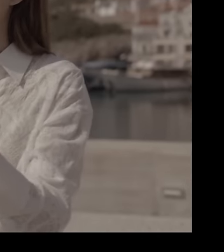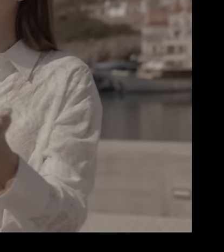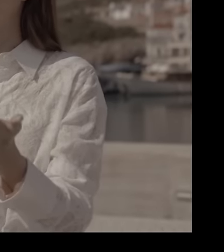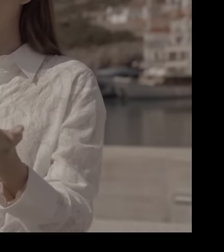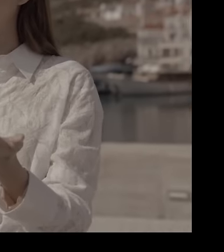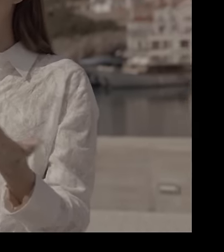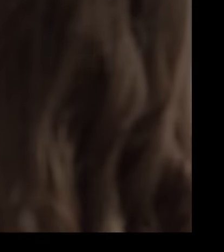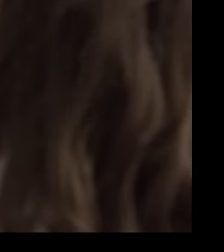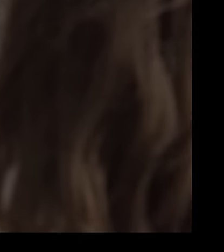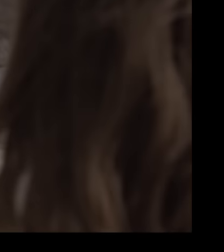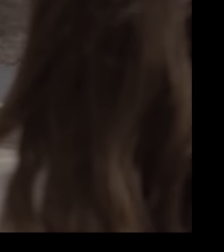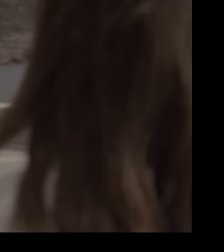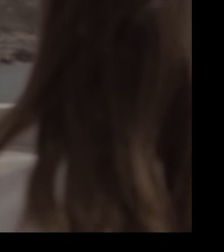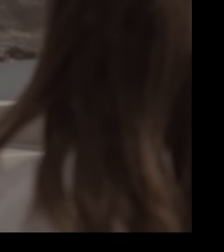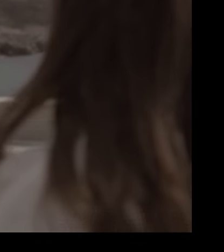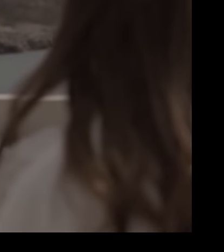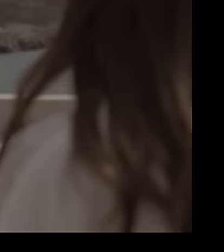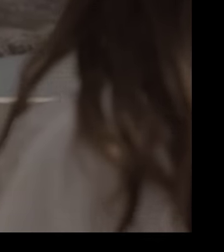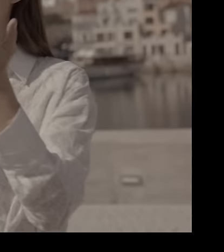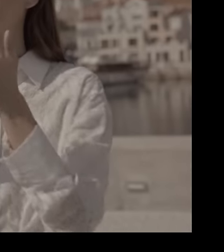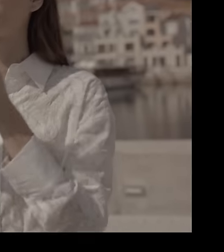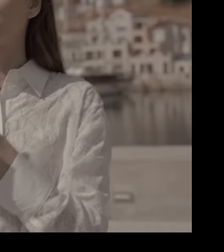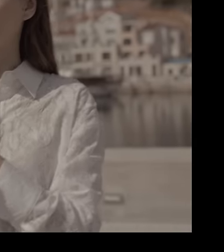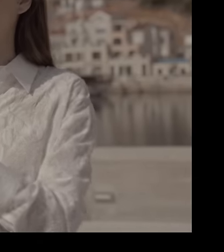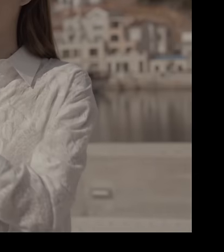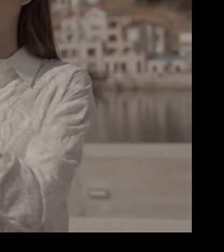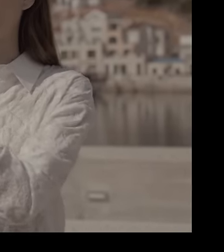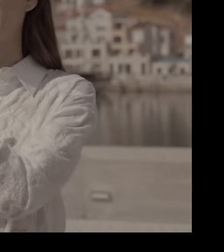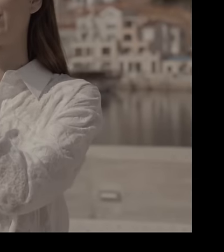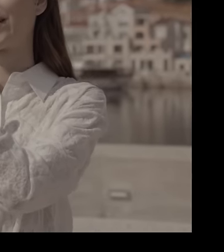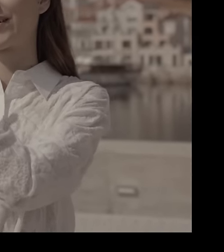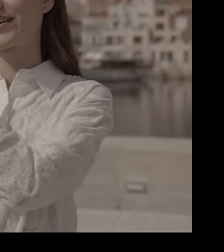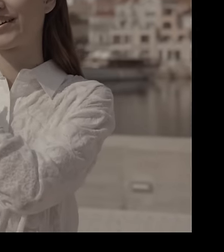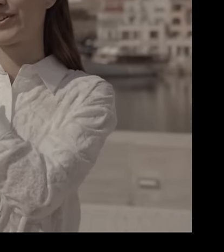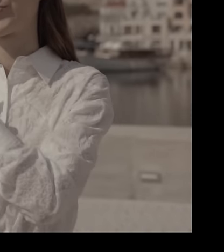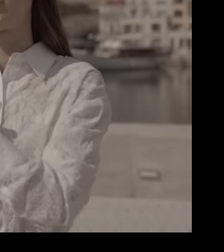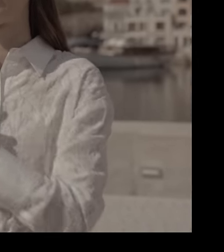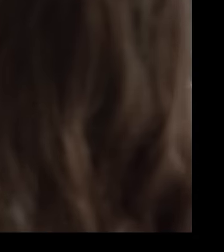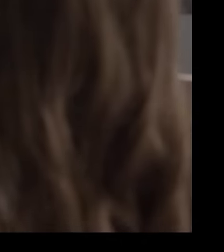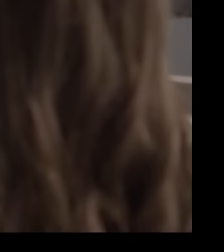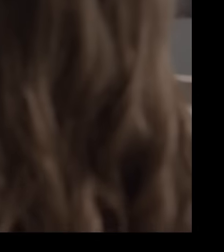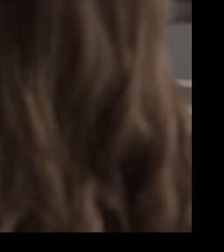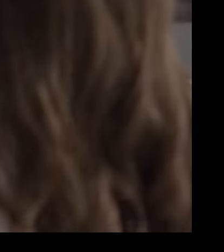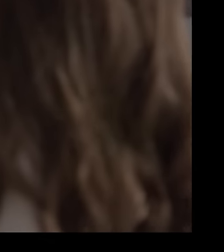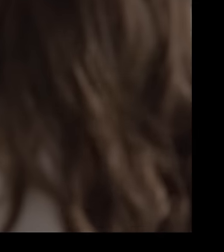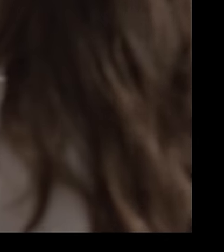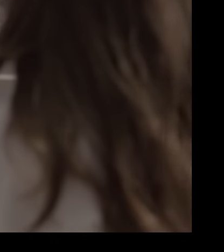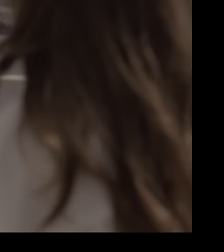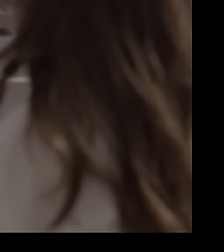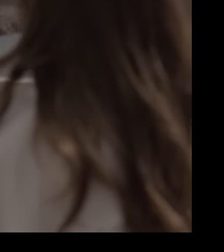sve po tvom, gdje si ti, tu sam ja. Tu je